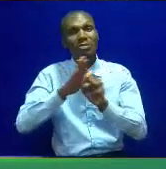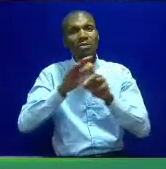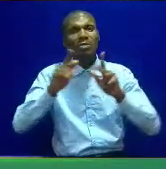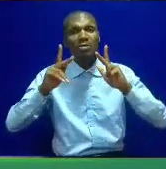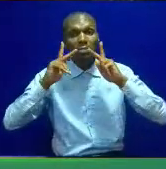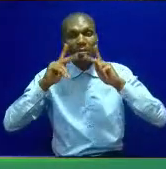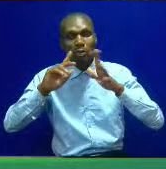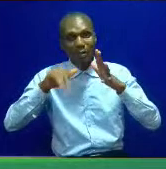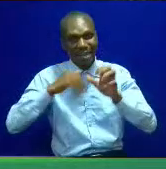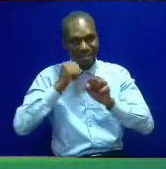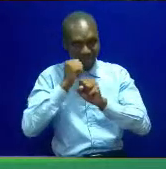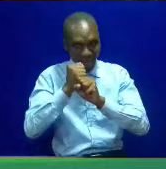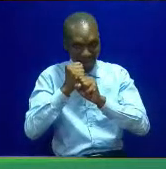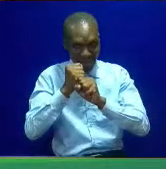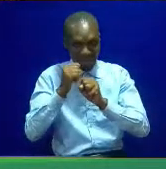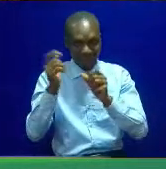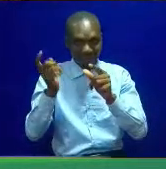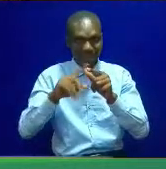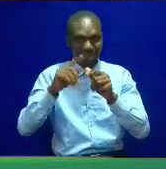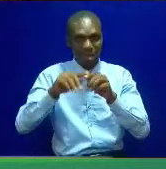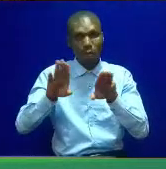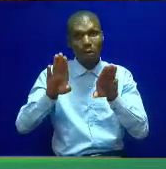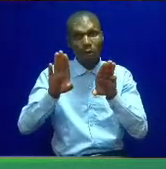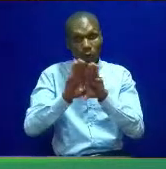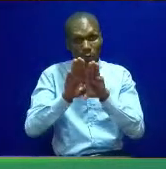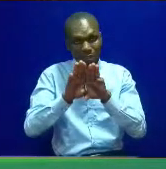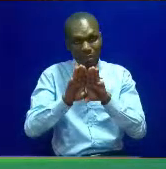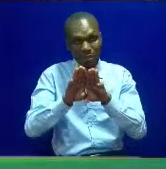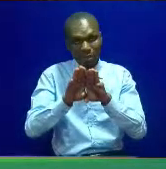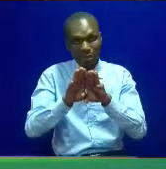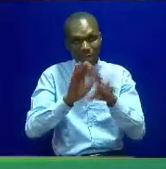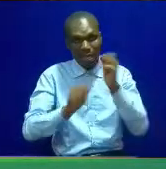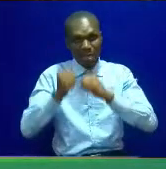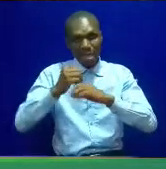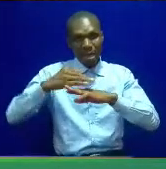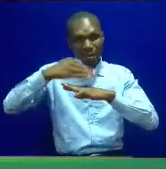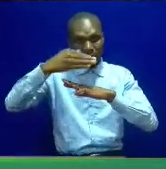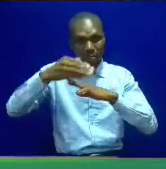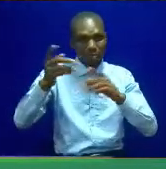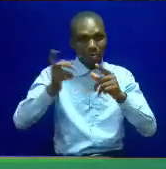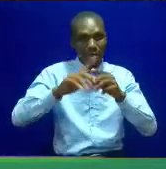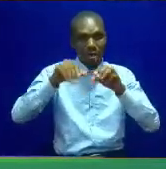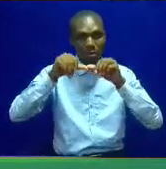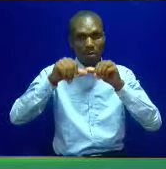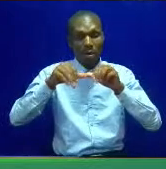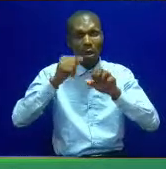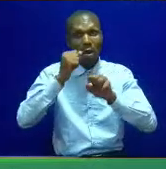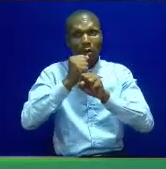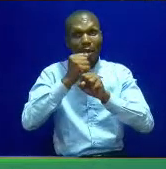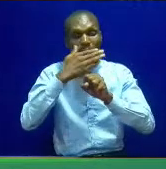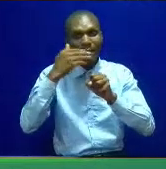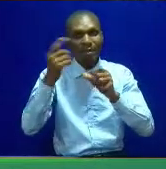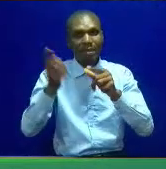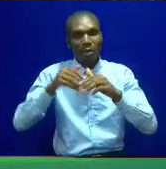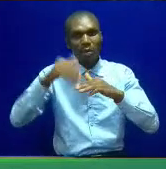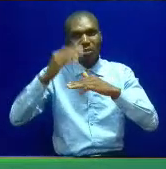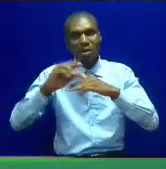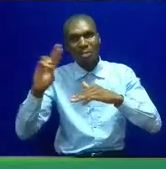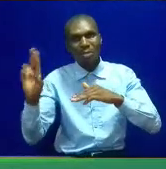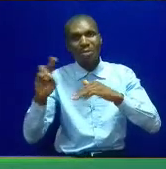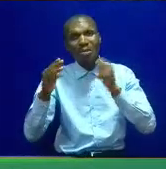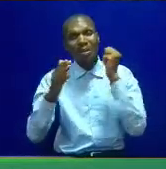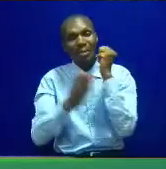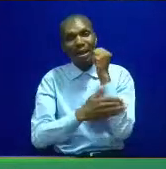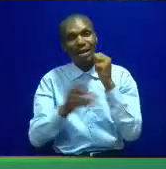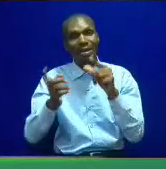biribia beire bigokorekana tobisiekere no mwaka oyo mwaka togotamboka togenderera bia totige gotumekana